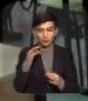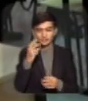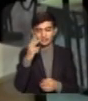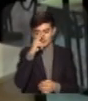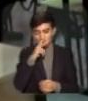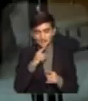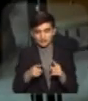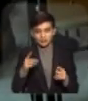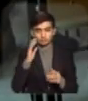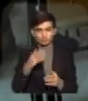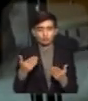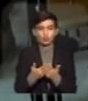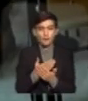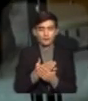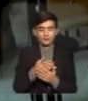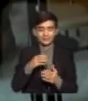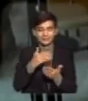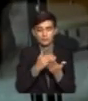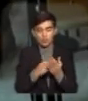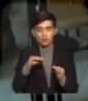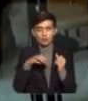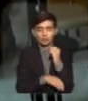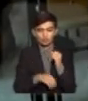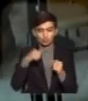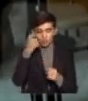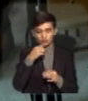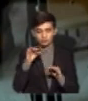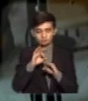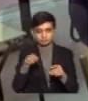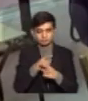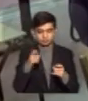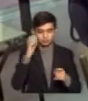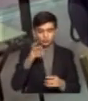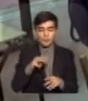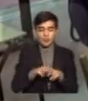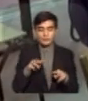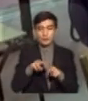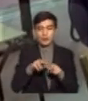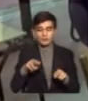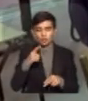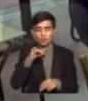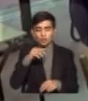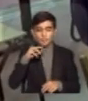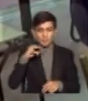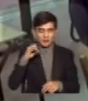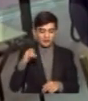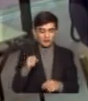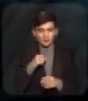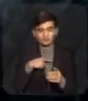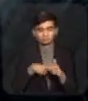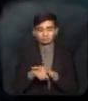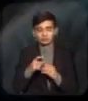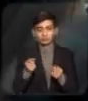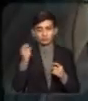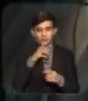педагогам о новой системе сообщат концу учебного года заместитель спикера мажилиса парламента гульмира исинбаева заметила